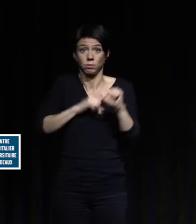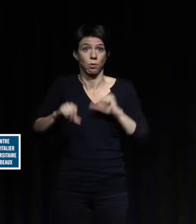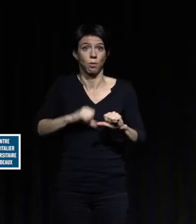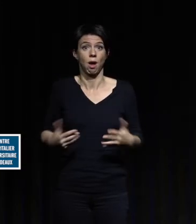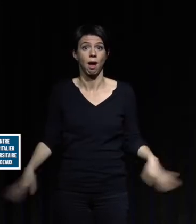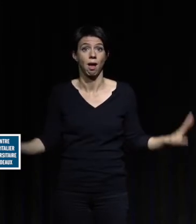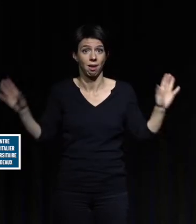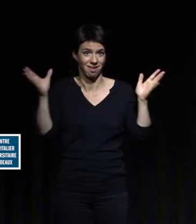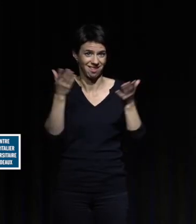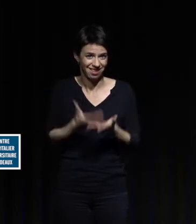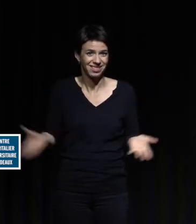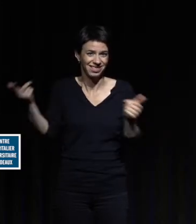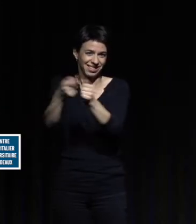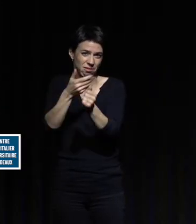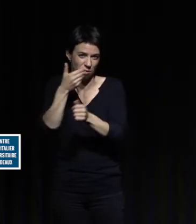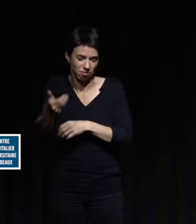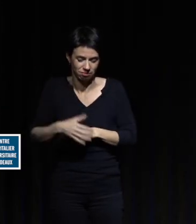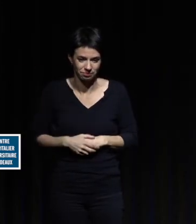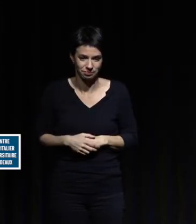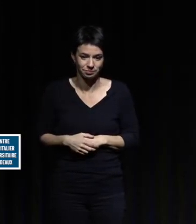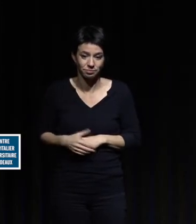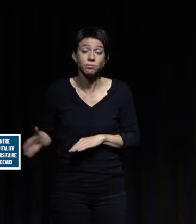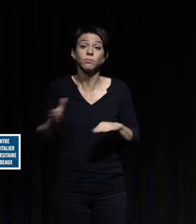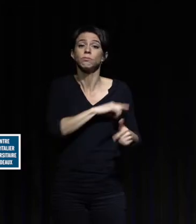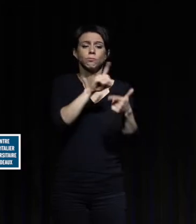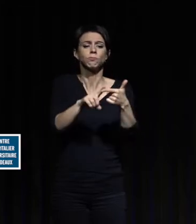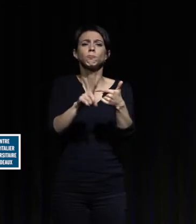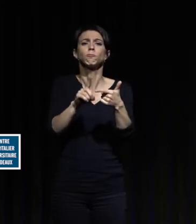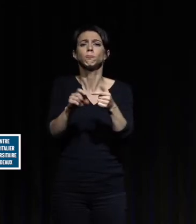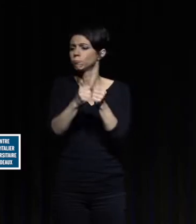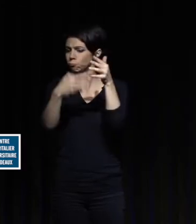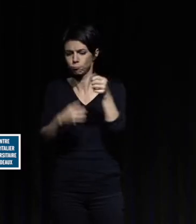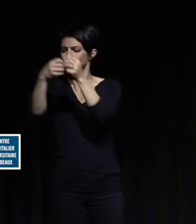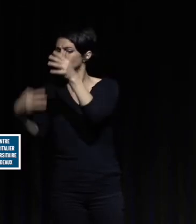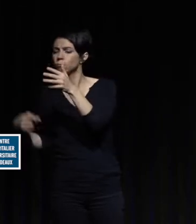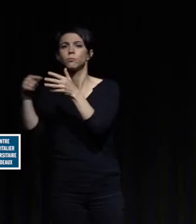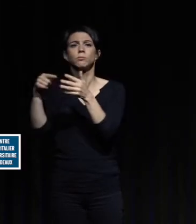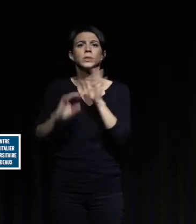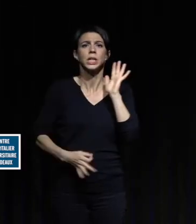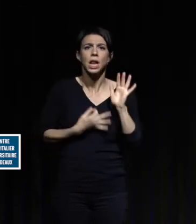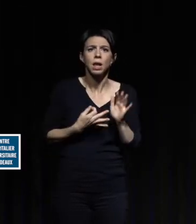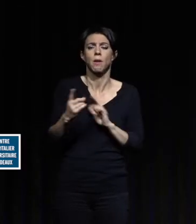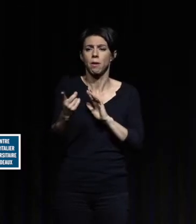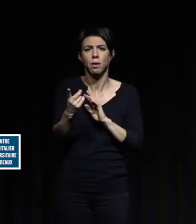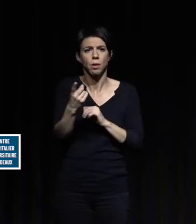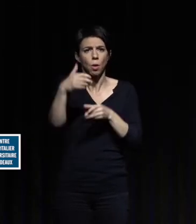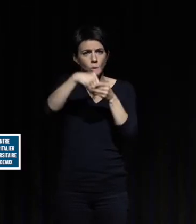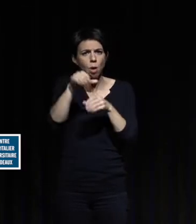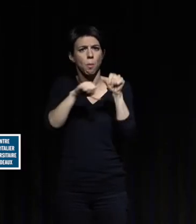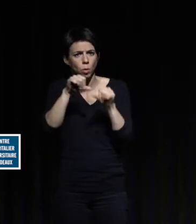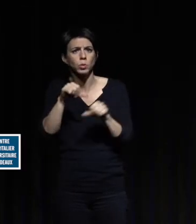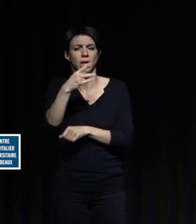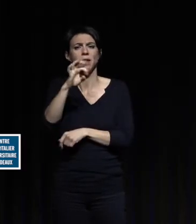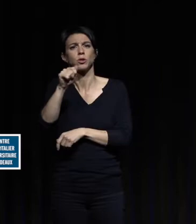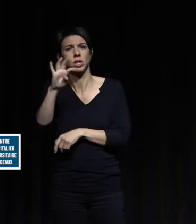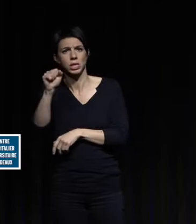c'est pas obligatoire. Le stérilet, le SIU, le stérilet au lévonorgestrel, est une bonne